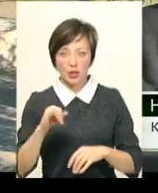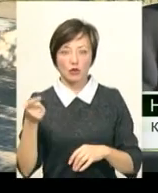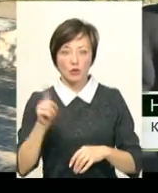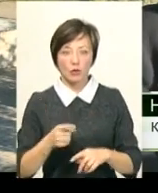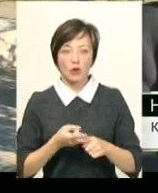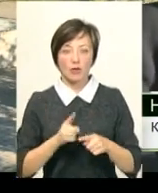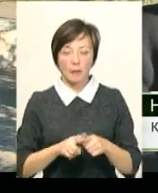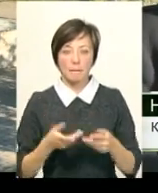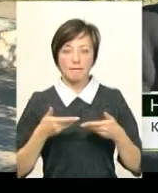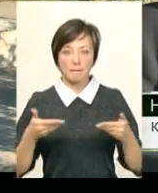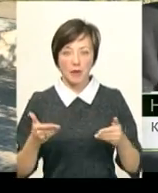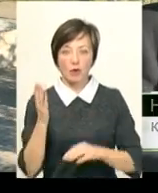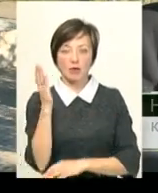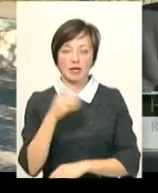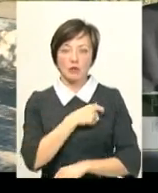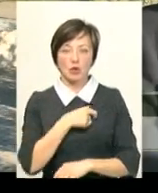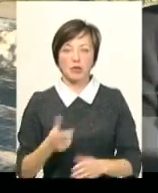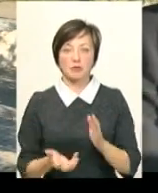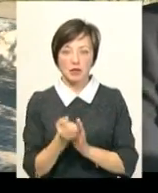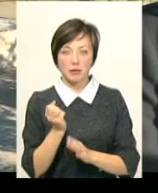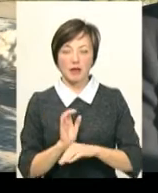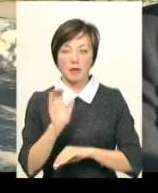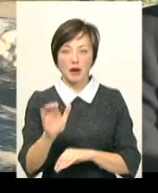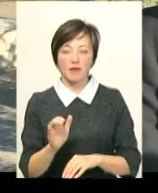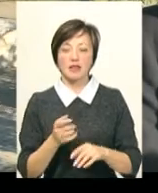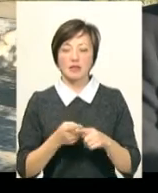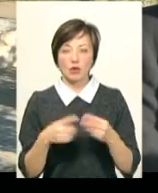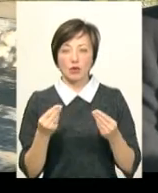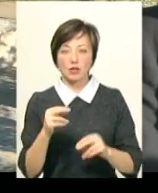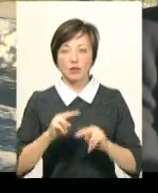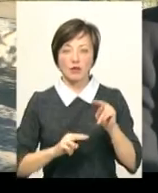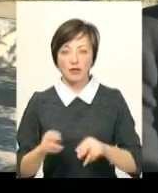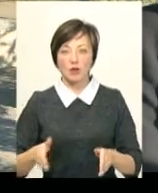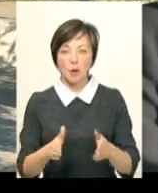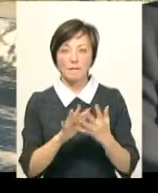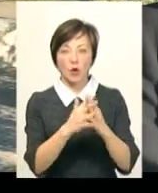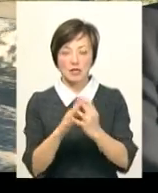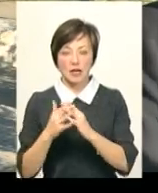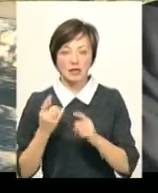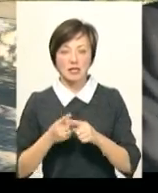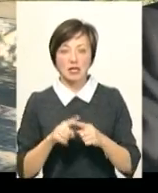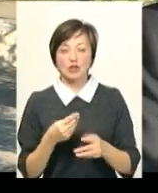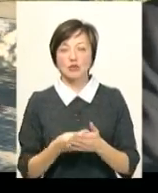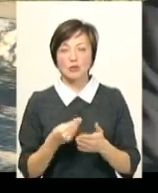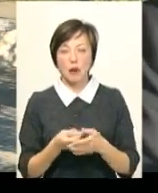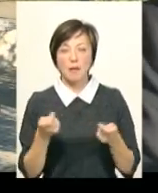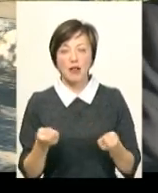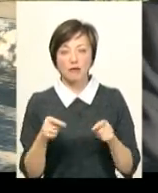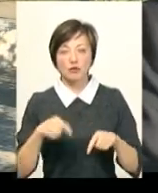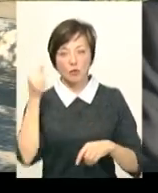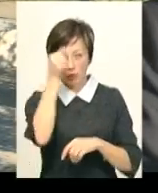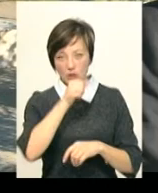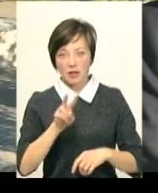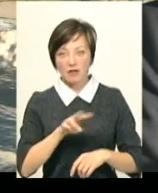ми одноголосно депутати підтримали, ми направили саме на будівництво доріг по селах. Ця сума, звичайно, маленька. В цьому році